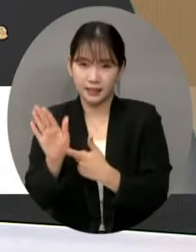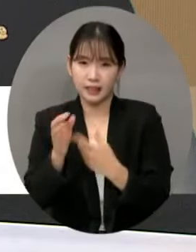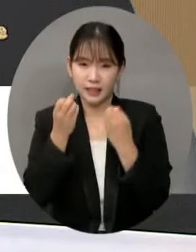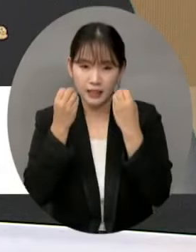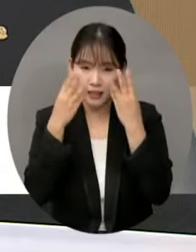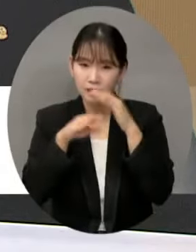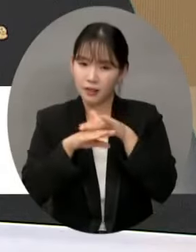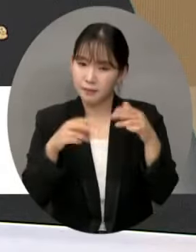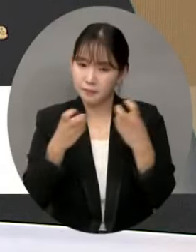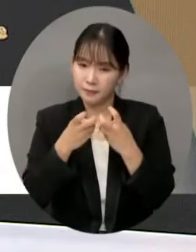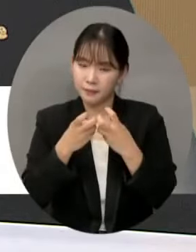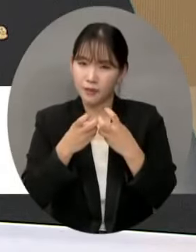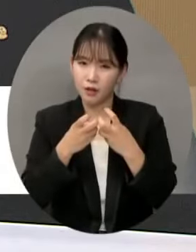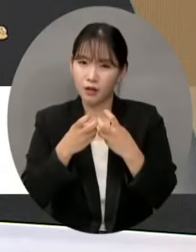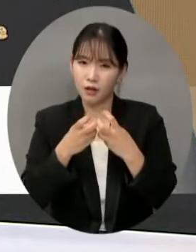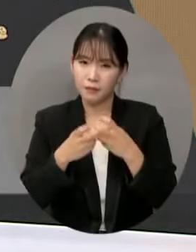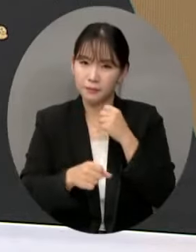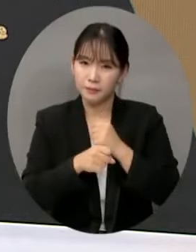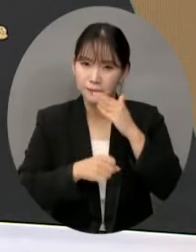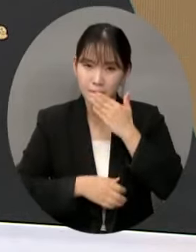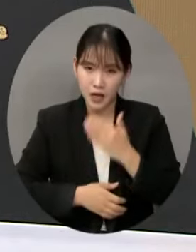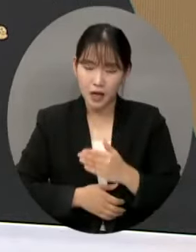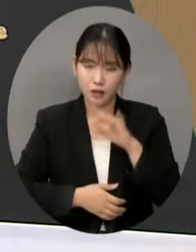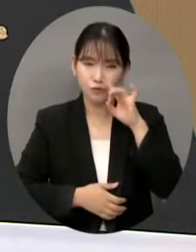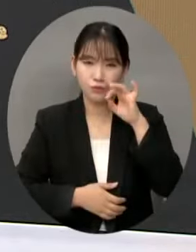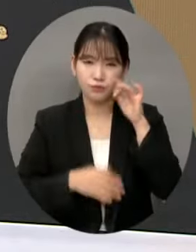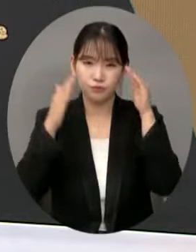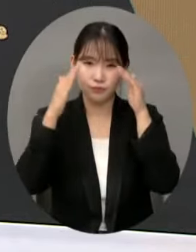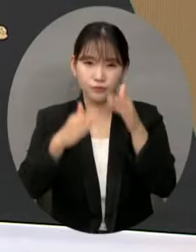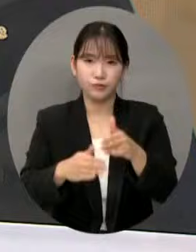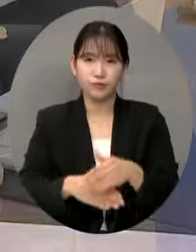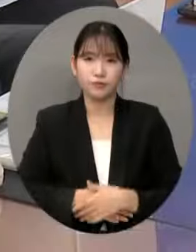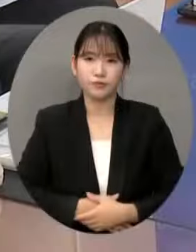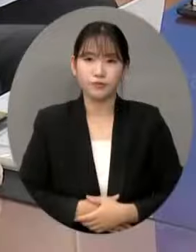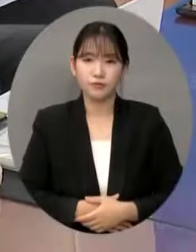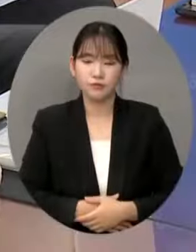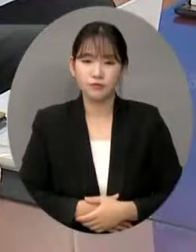해법이 마련될지 관심이 모아지고 있습니다. 김윤 기자입니다.